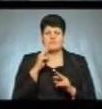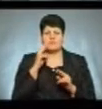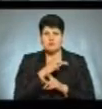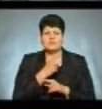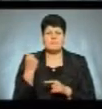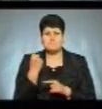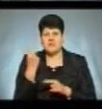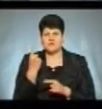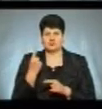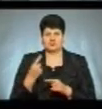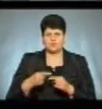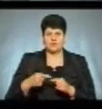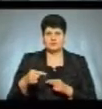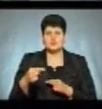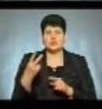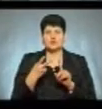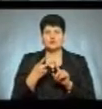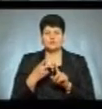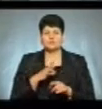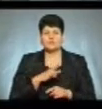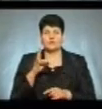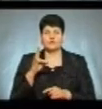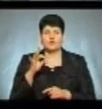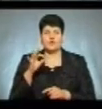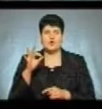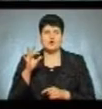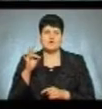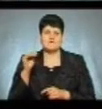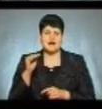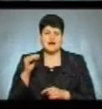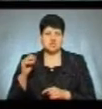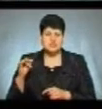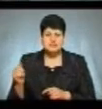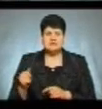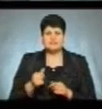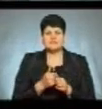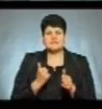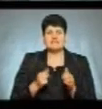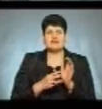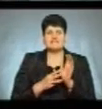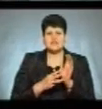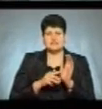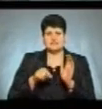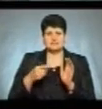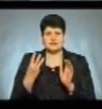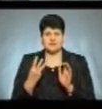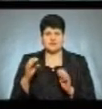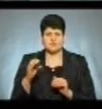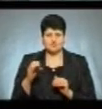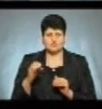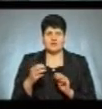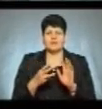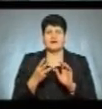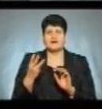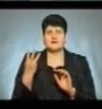першому вогневому рубежі. Другим став норвежець Йохане Стігнес Бьо. Він відстав на 8,3 секунди.